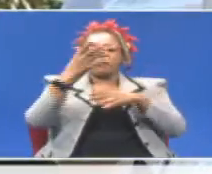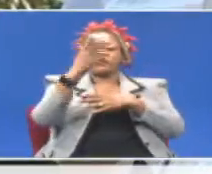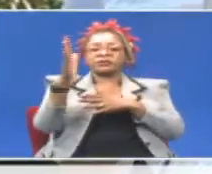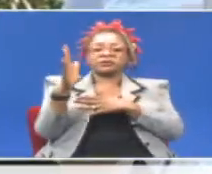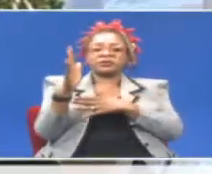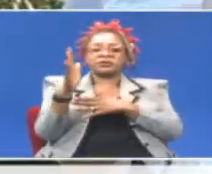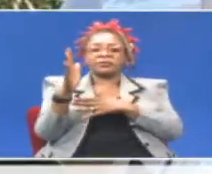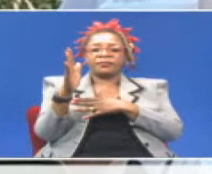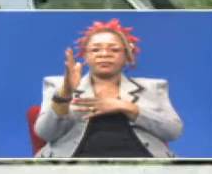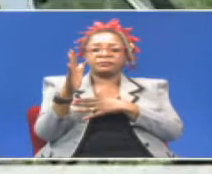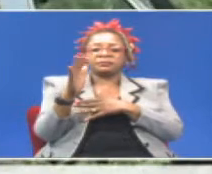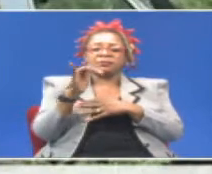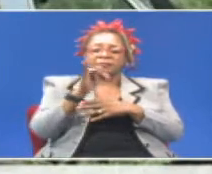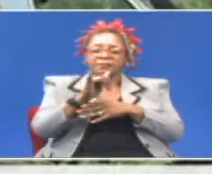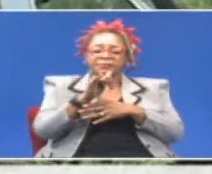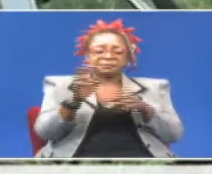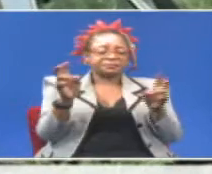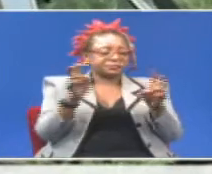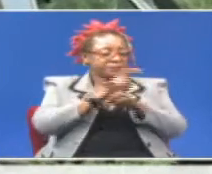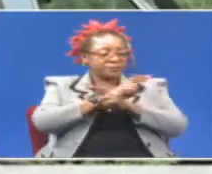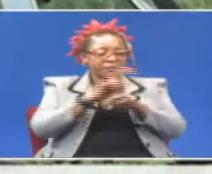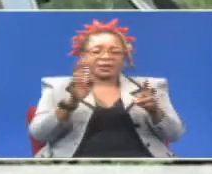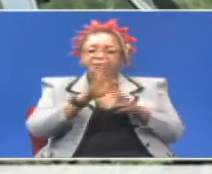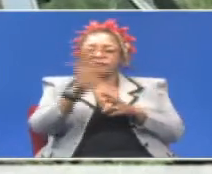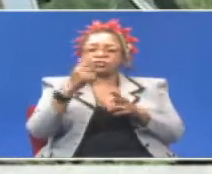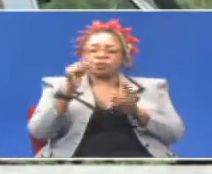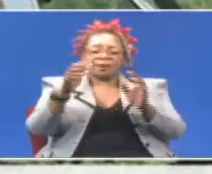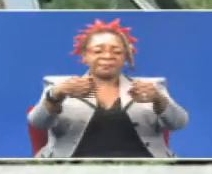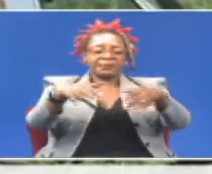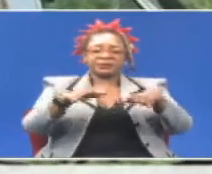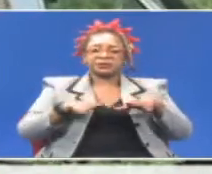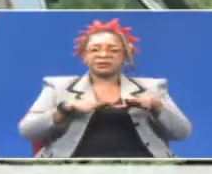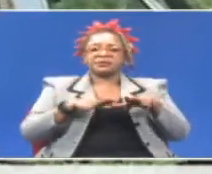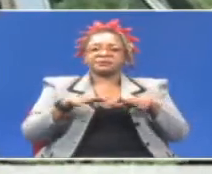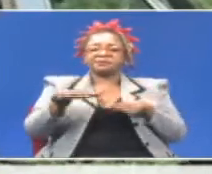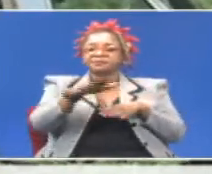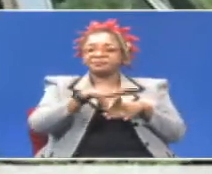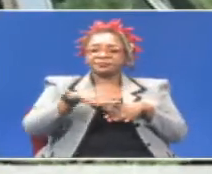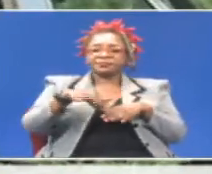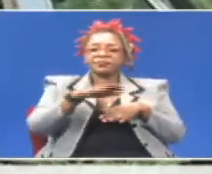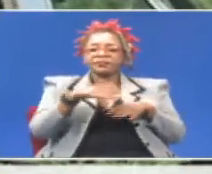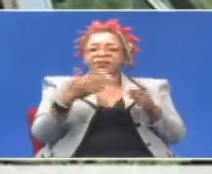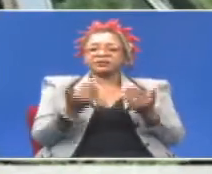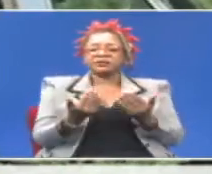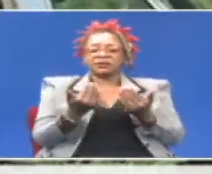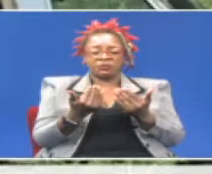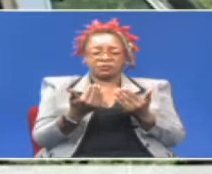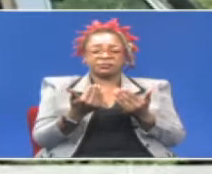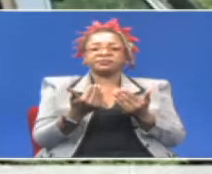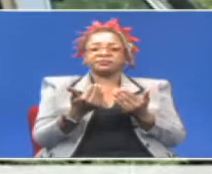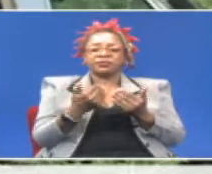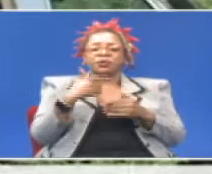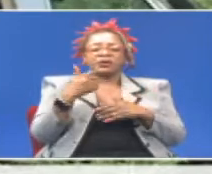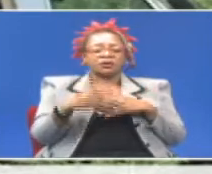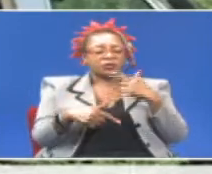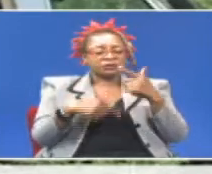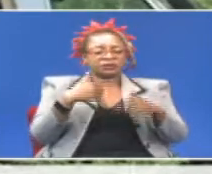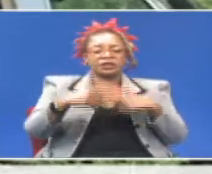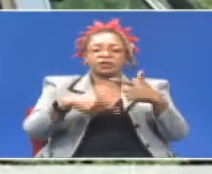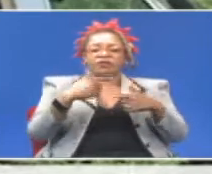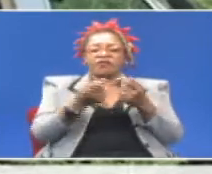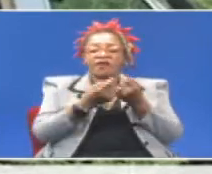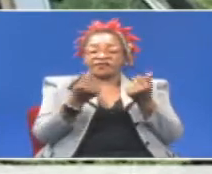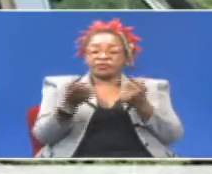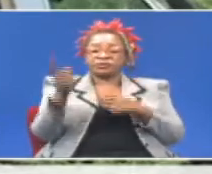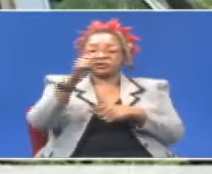Operesheni hii ya kutafuta maziko ya waumini wa dhehebu hilo ya funga hadi kufa itaendelea kwa siku kadhaa,